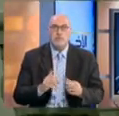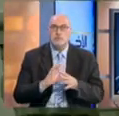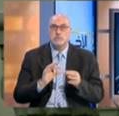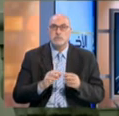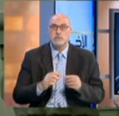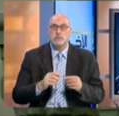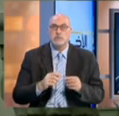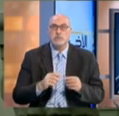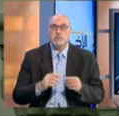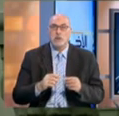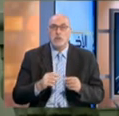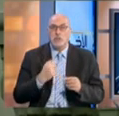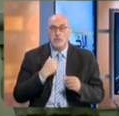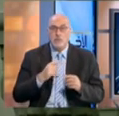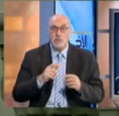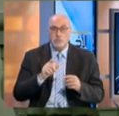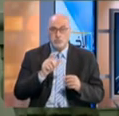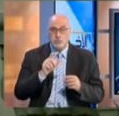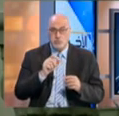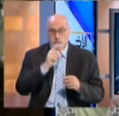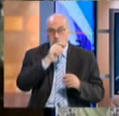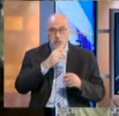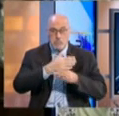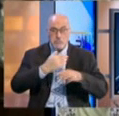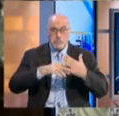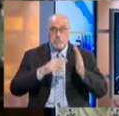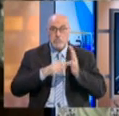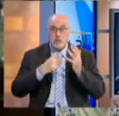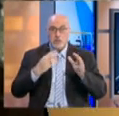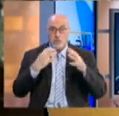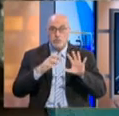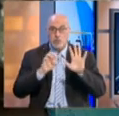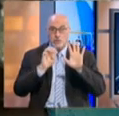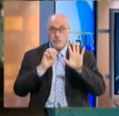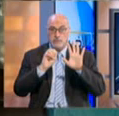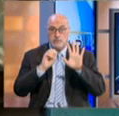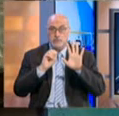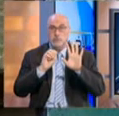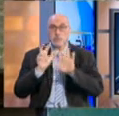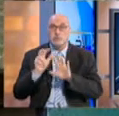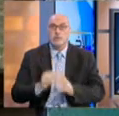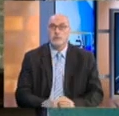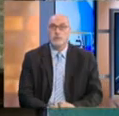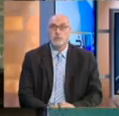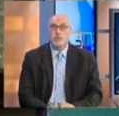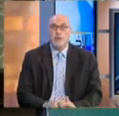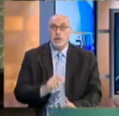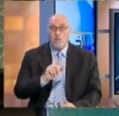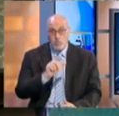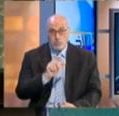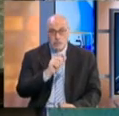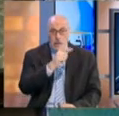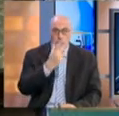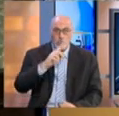1898، وهذا المسجد الذي دأبه المحافظة على المرجعية الدينية وذات